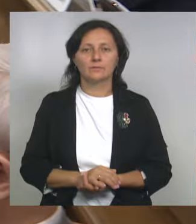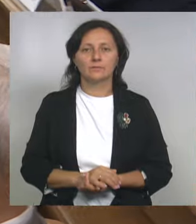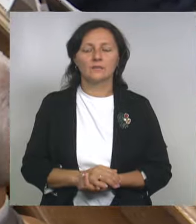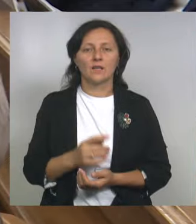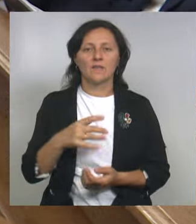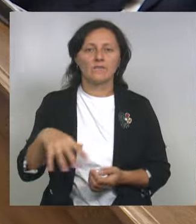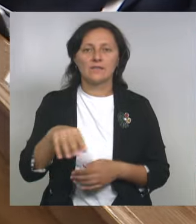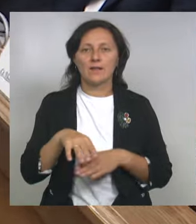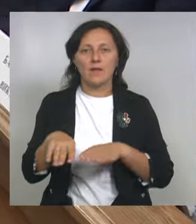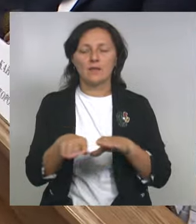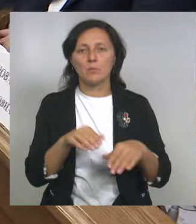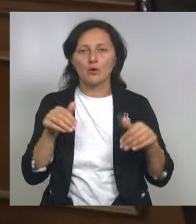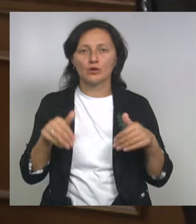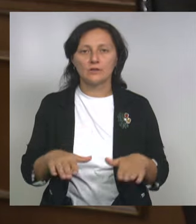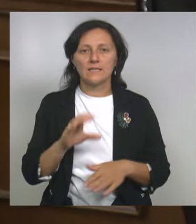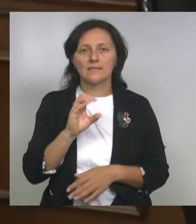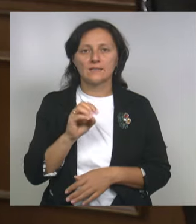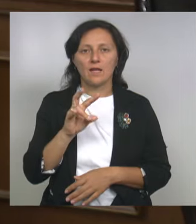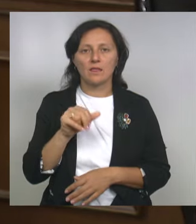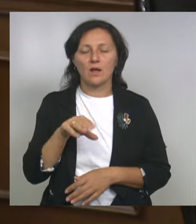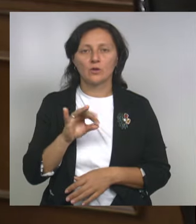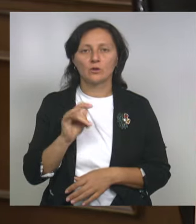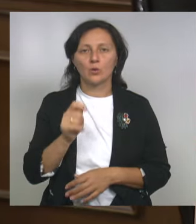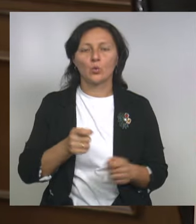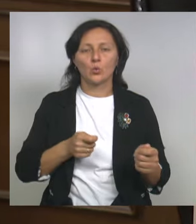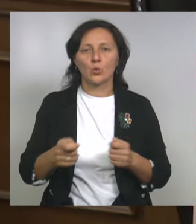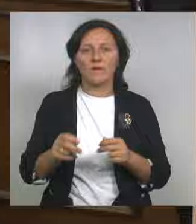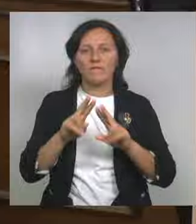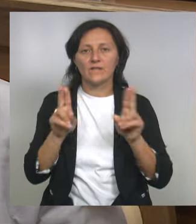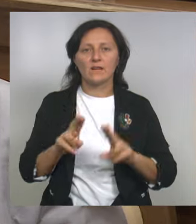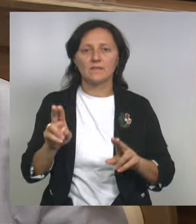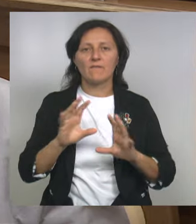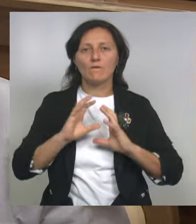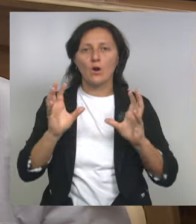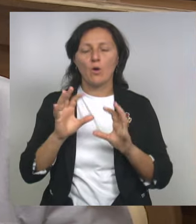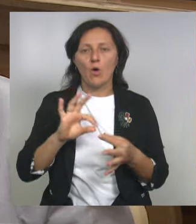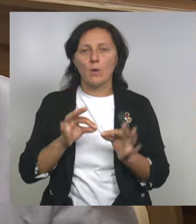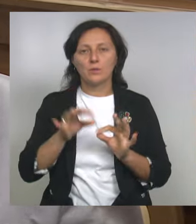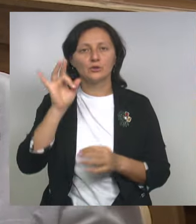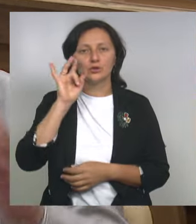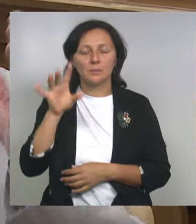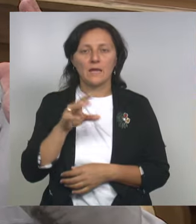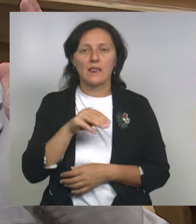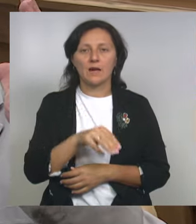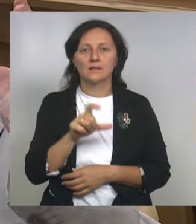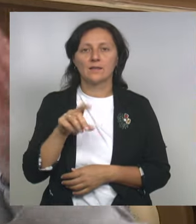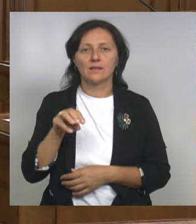Единогласным решением полномочиями сенатора наделен руководитель областной федерации волейбола, олимпийский чемпион Тарас